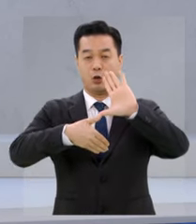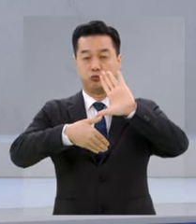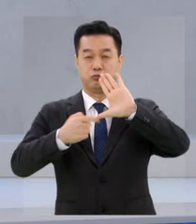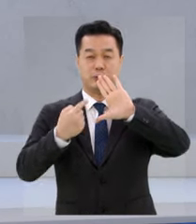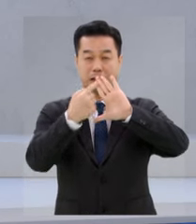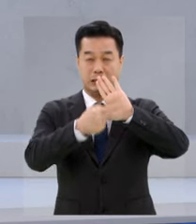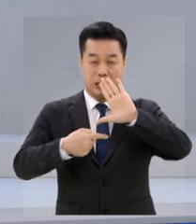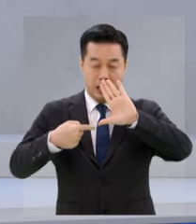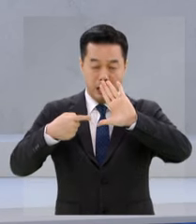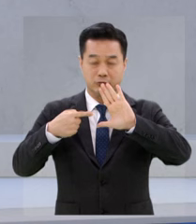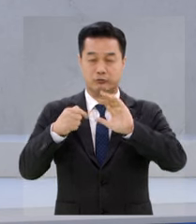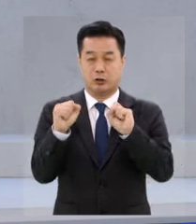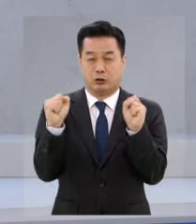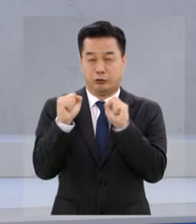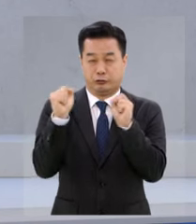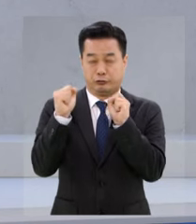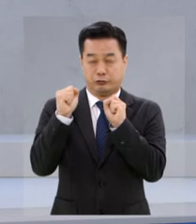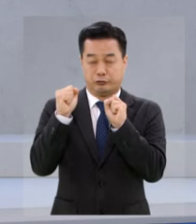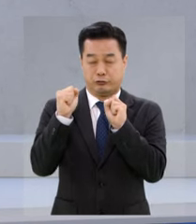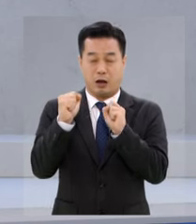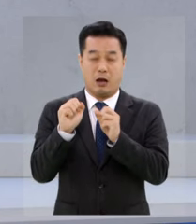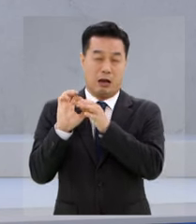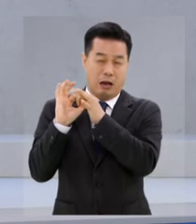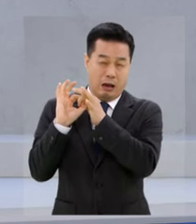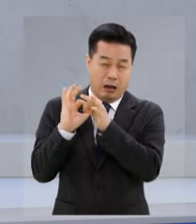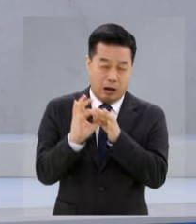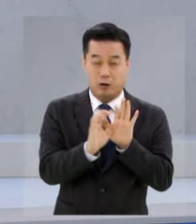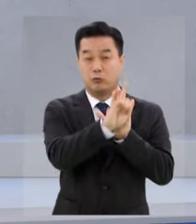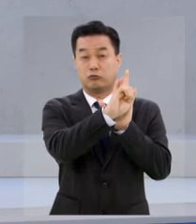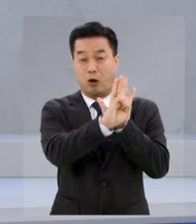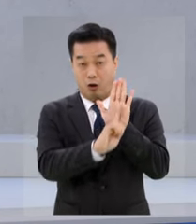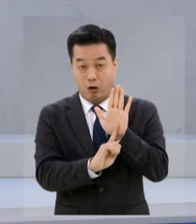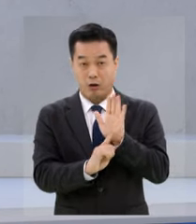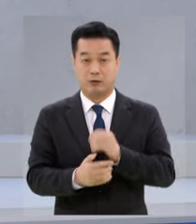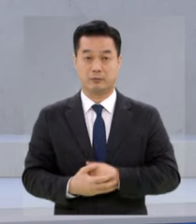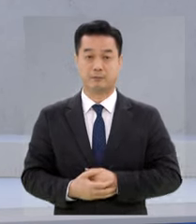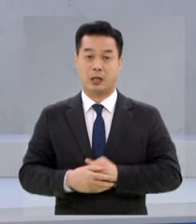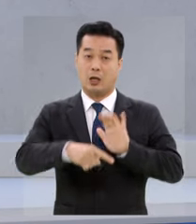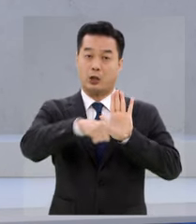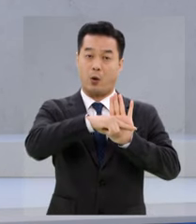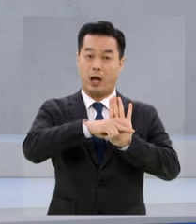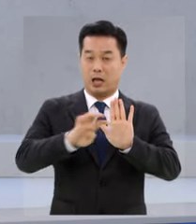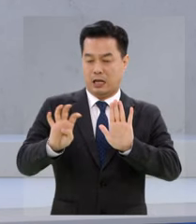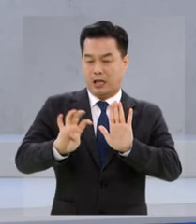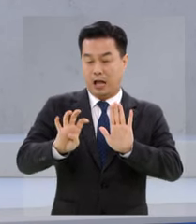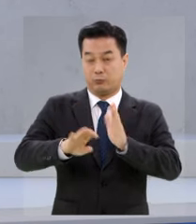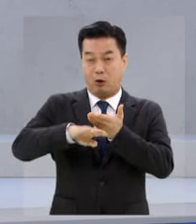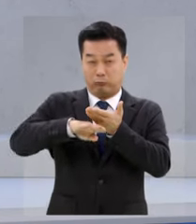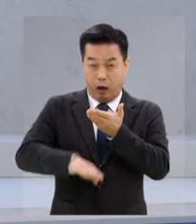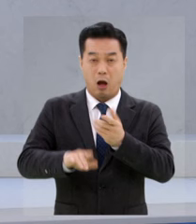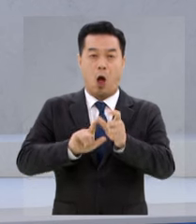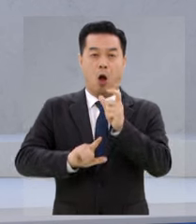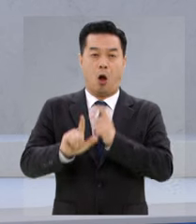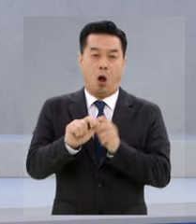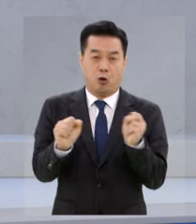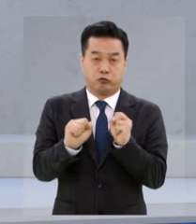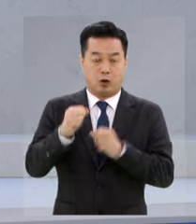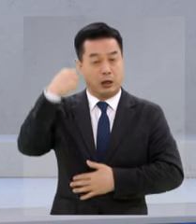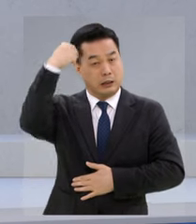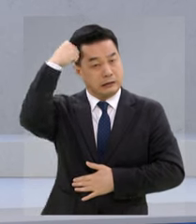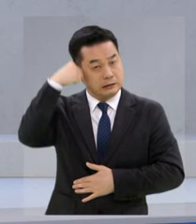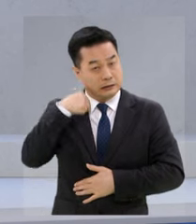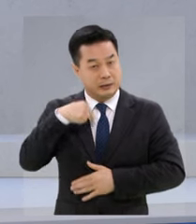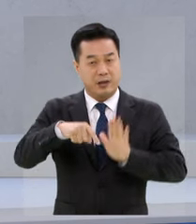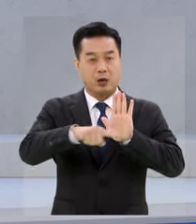북극 한파로 전 세계가 공포에 떨었는데요 영하 40도를 밑도는 가운데 체감온도는